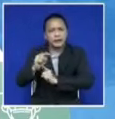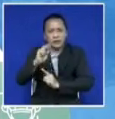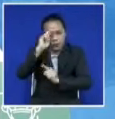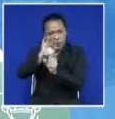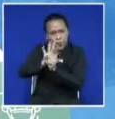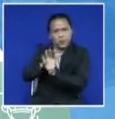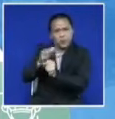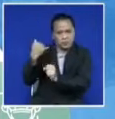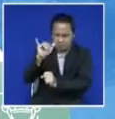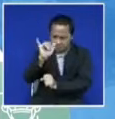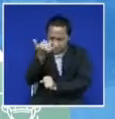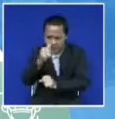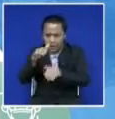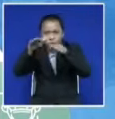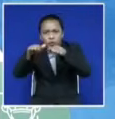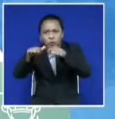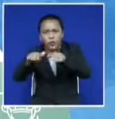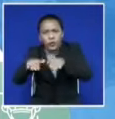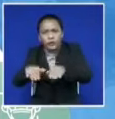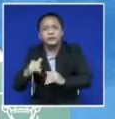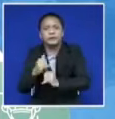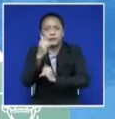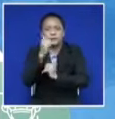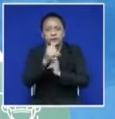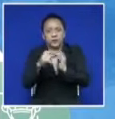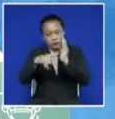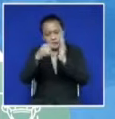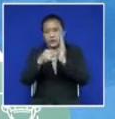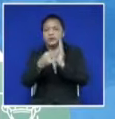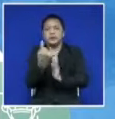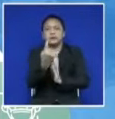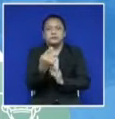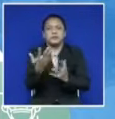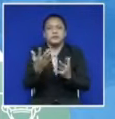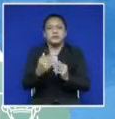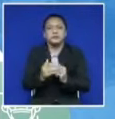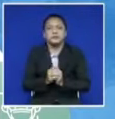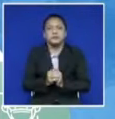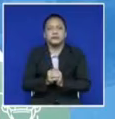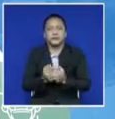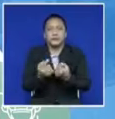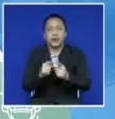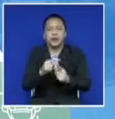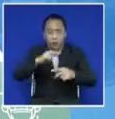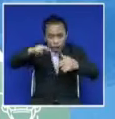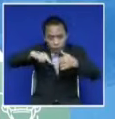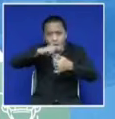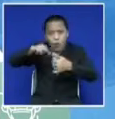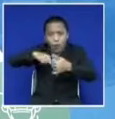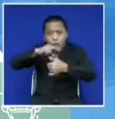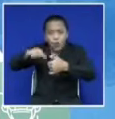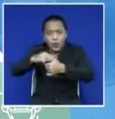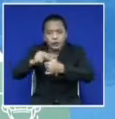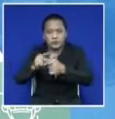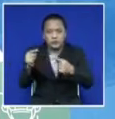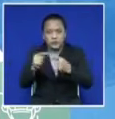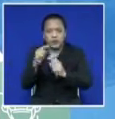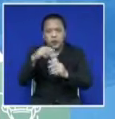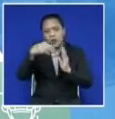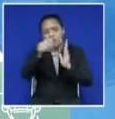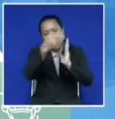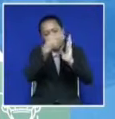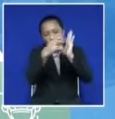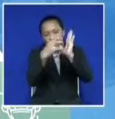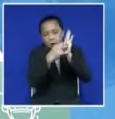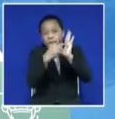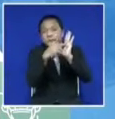ต่ำเนี่ยลดหลั่นลงไปนะครับไม่ได้ตรวจเฉพาะที่นี่เท่านั้นนะครับเราก็กะว่าจะตรวจนะเคสที่มันอยู่รอบๆเนี่ย